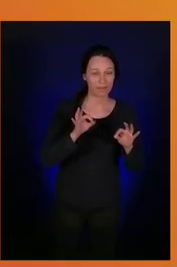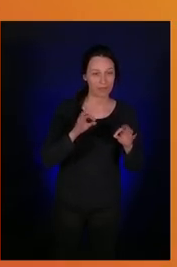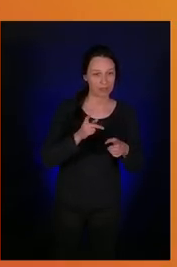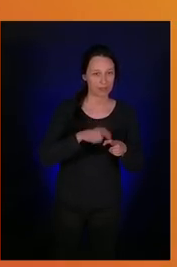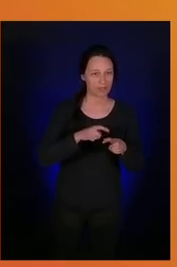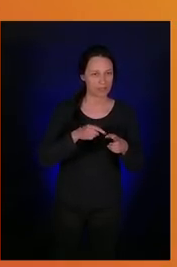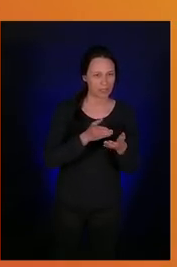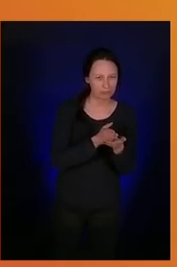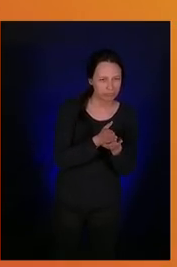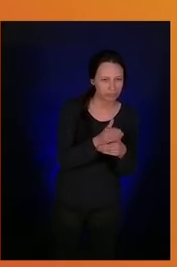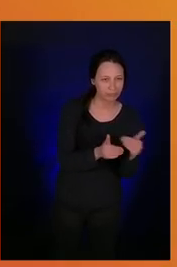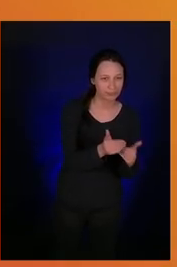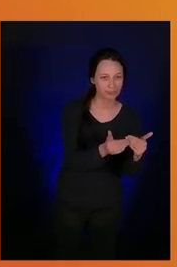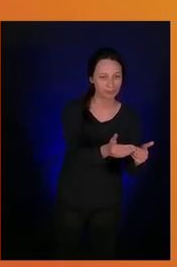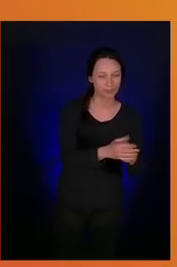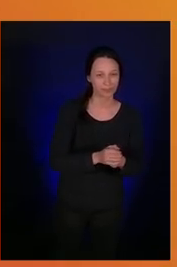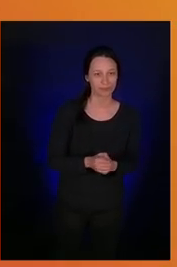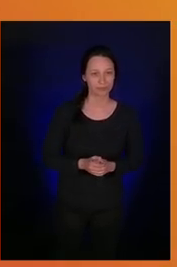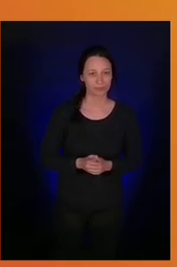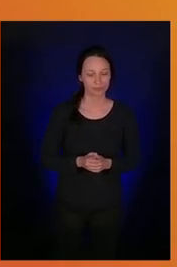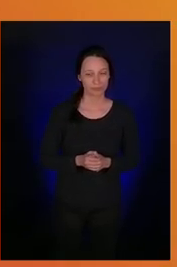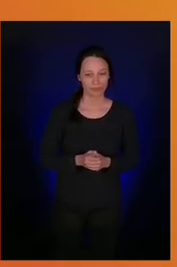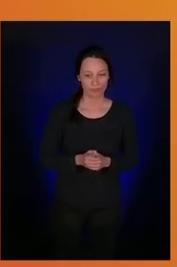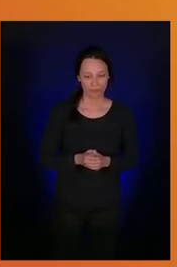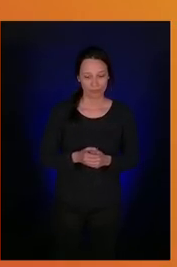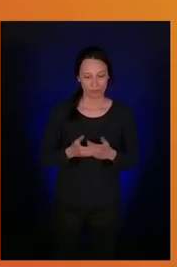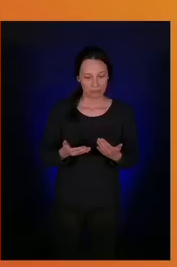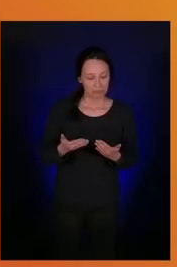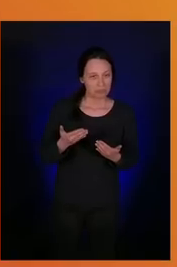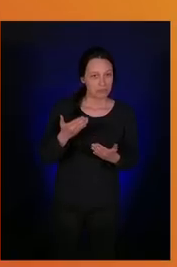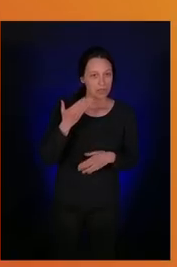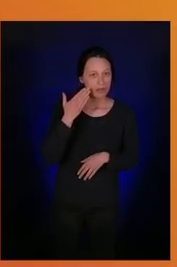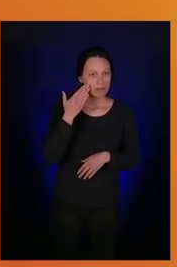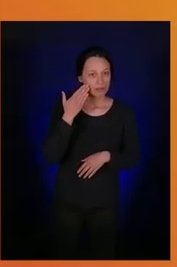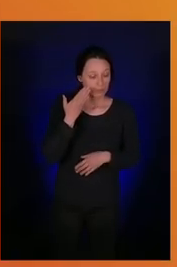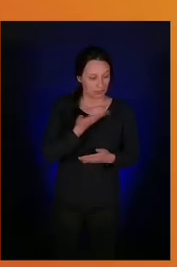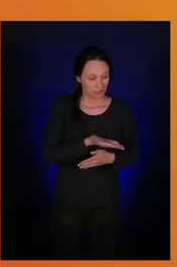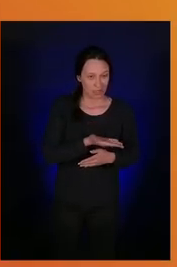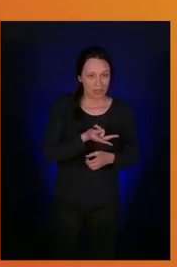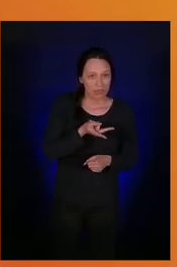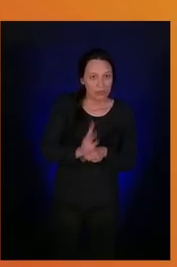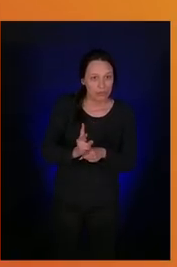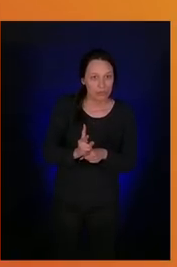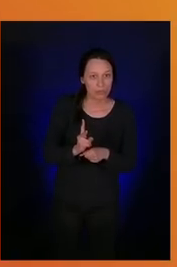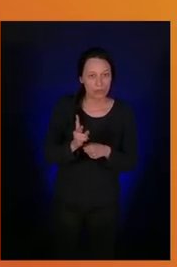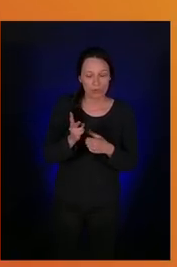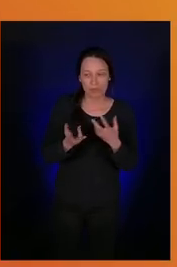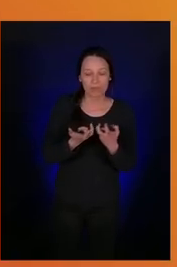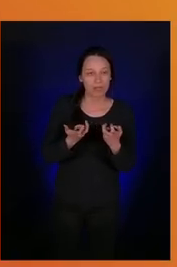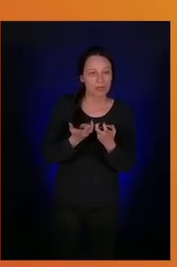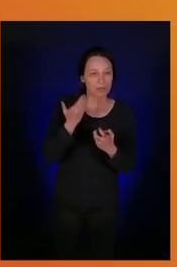Il serait insensé, voire extrêmement dangereux, de se dire que lorsqu'une revendication est élaborée et votée